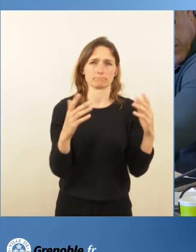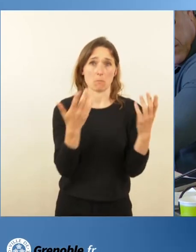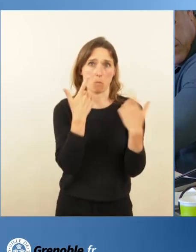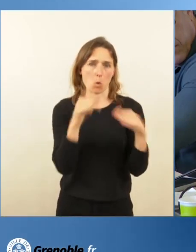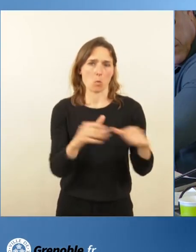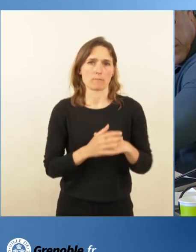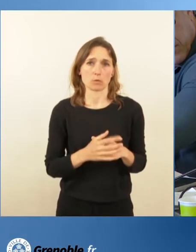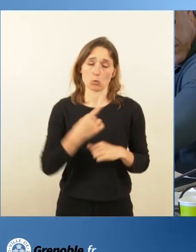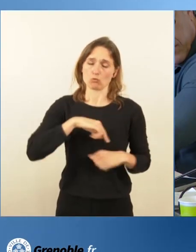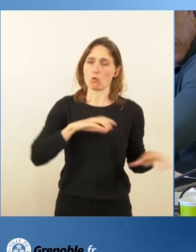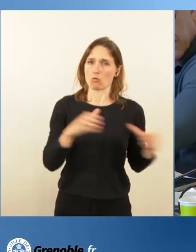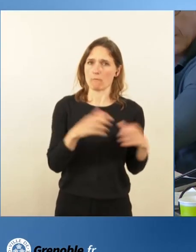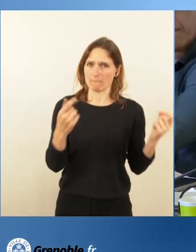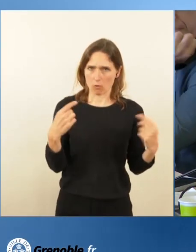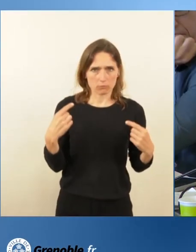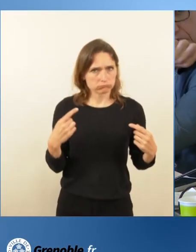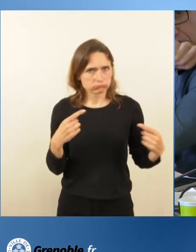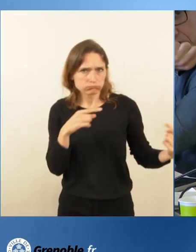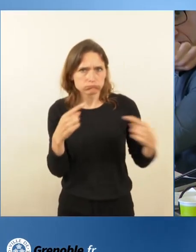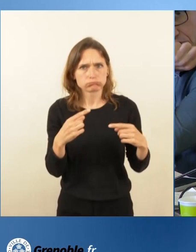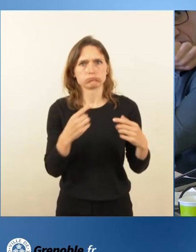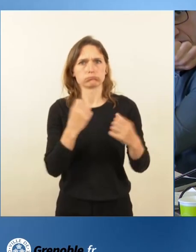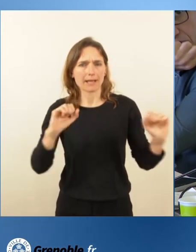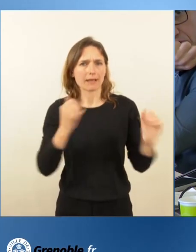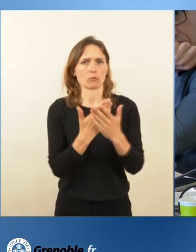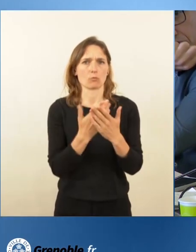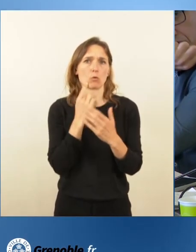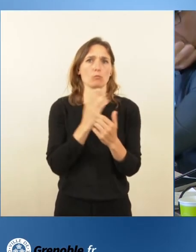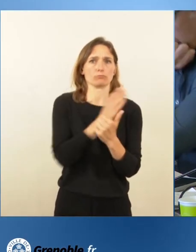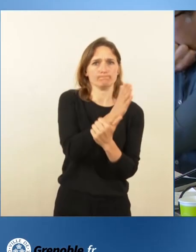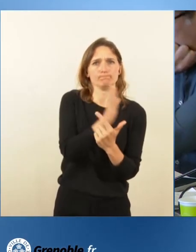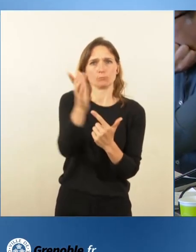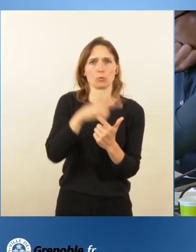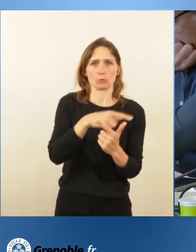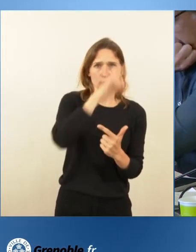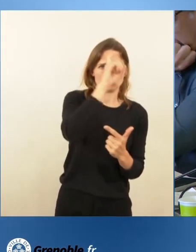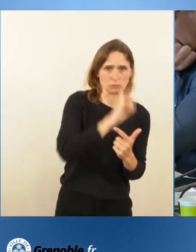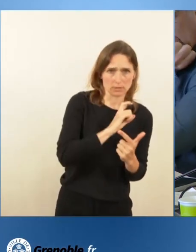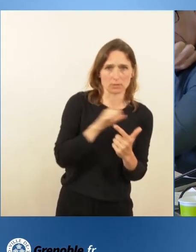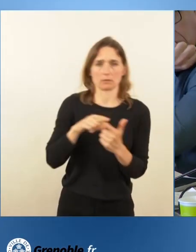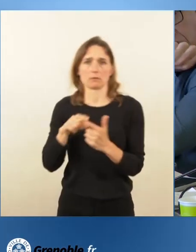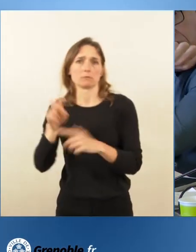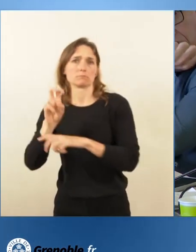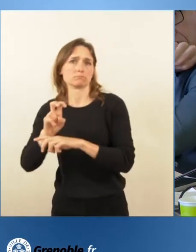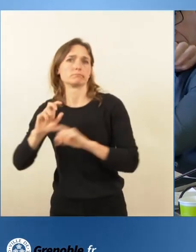soi-disant de mesure concernant deux établissements phares de notre métropole le musée et le conservatoire de Grenoble